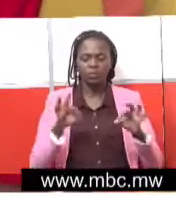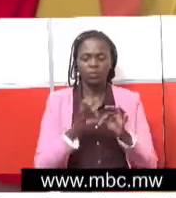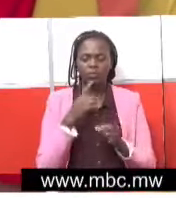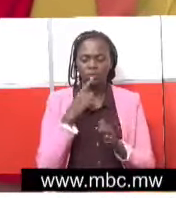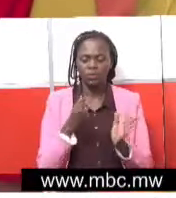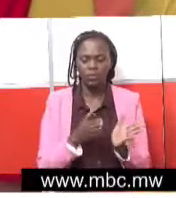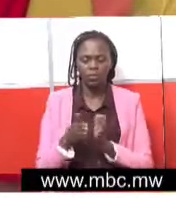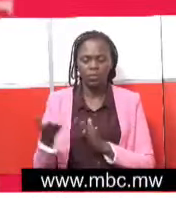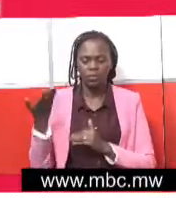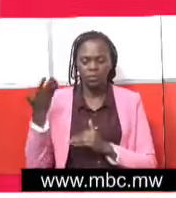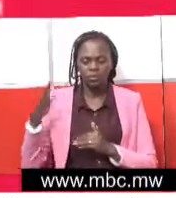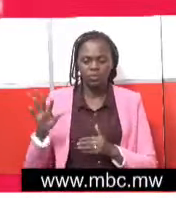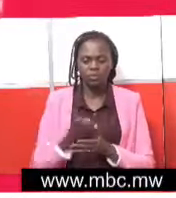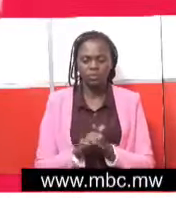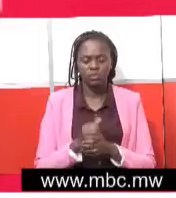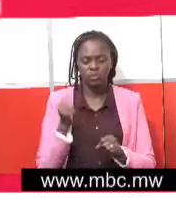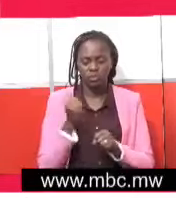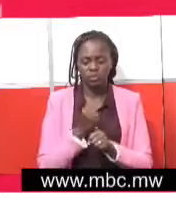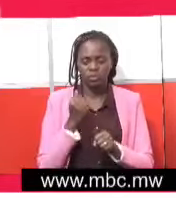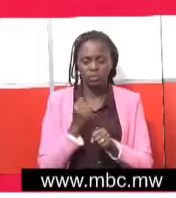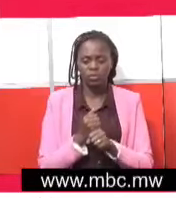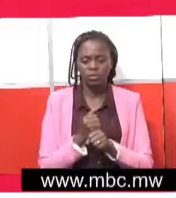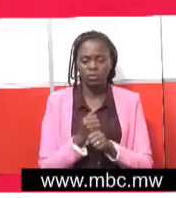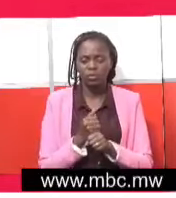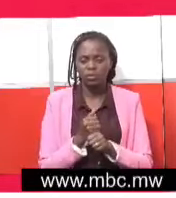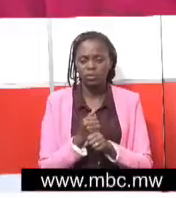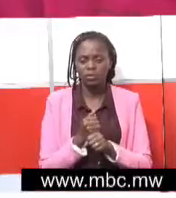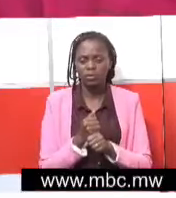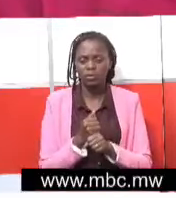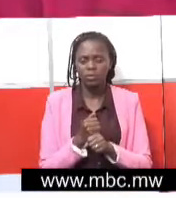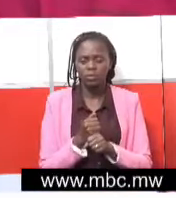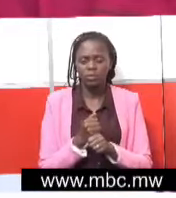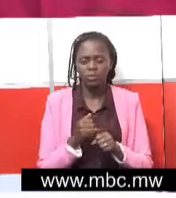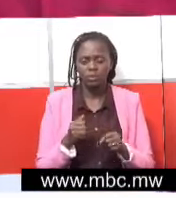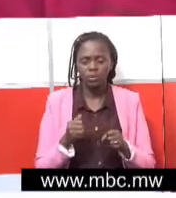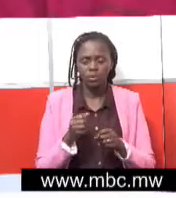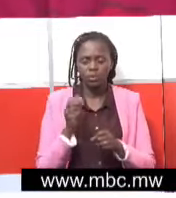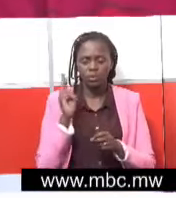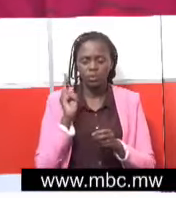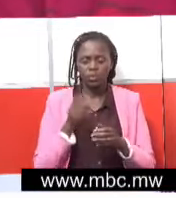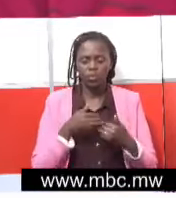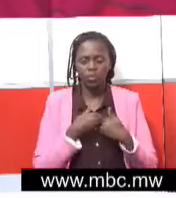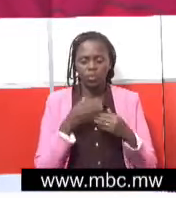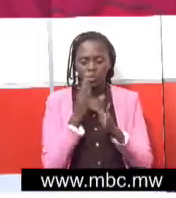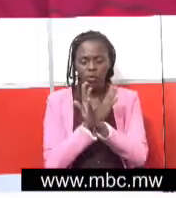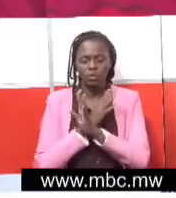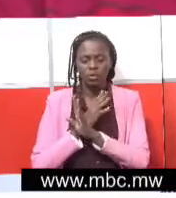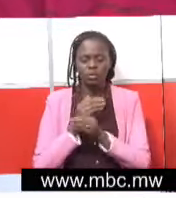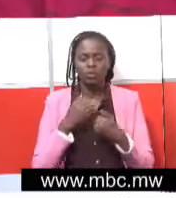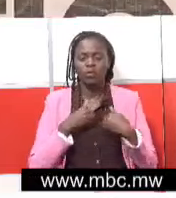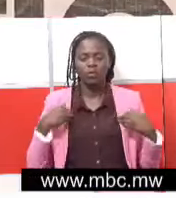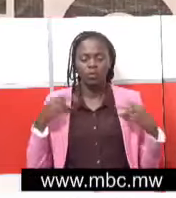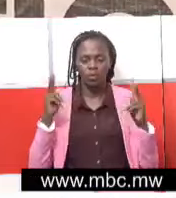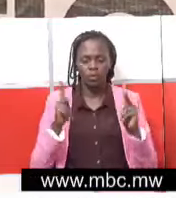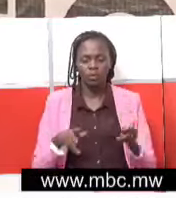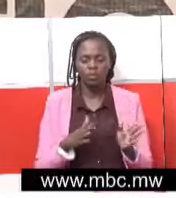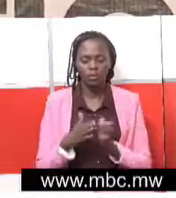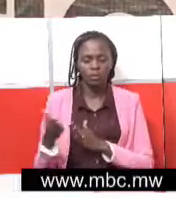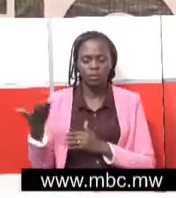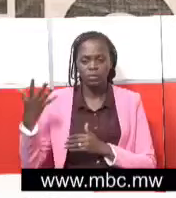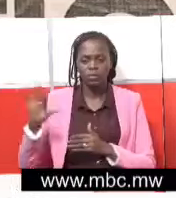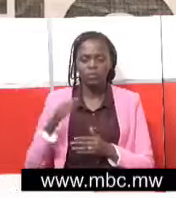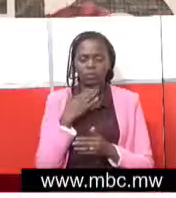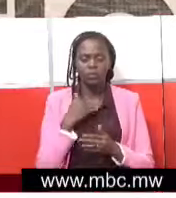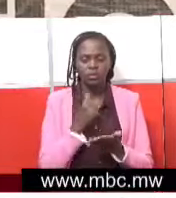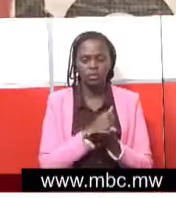nthambi zonse zidzigwira ntchito molunjika masomphenya amodzi woteteza ufulu wa anthu mbali zonse. Tinatithandizane